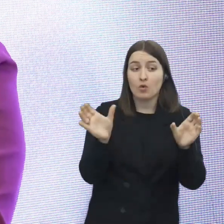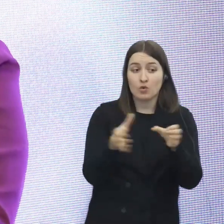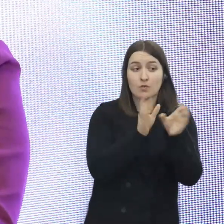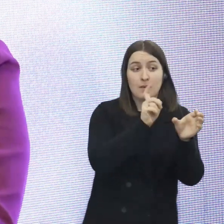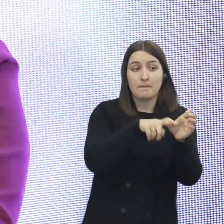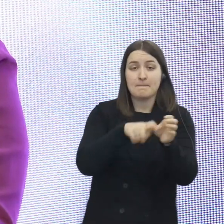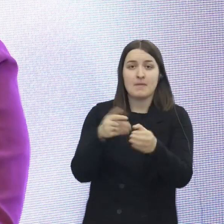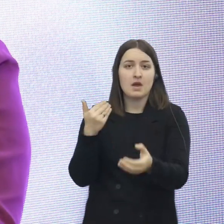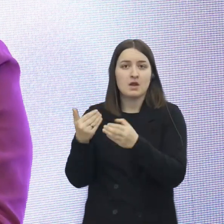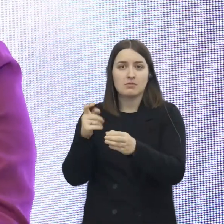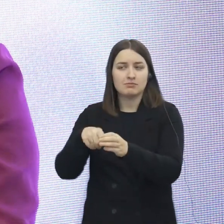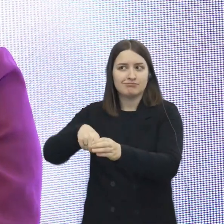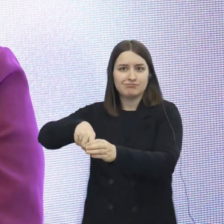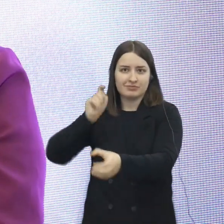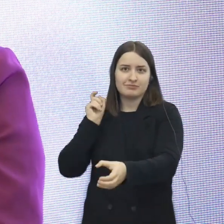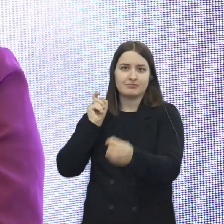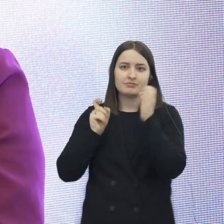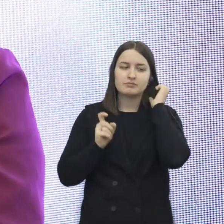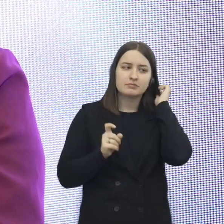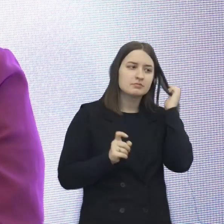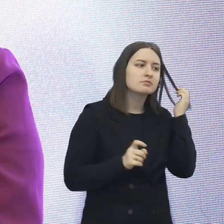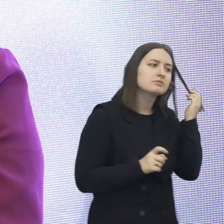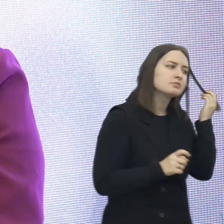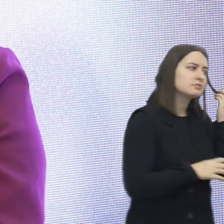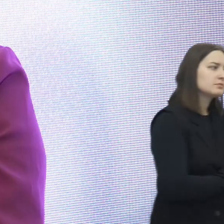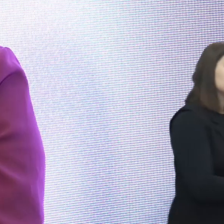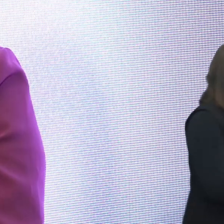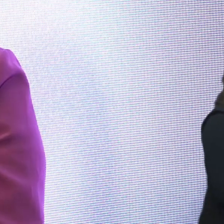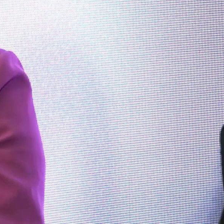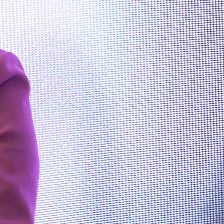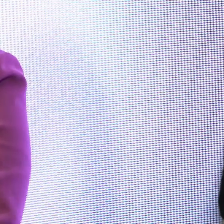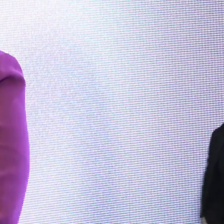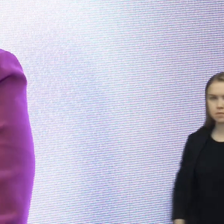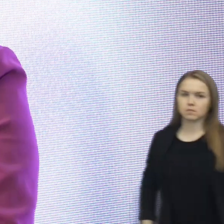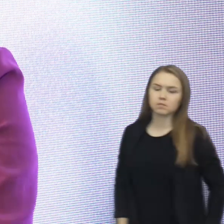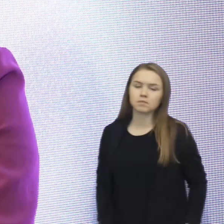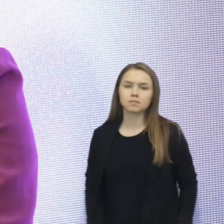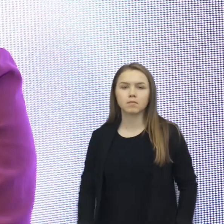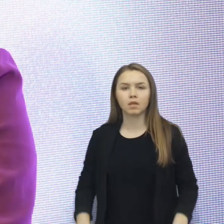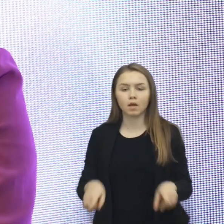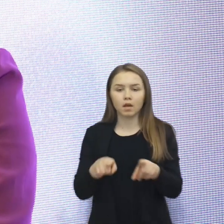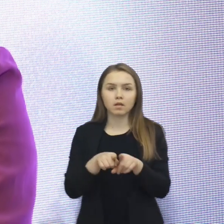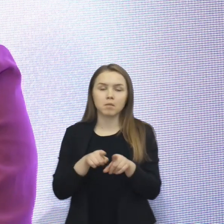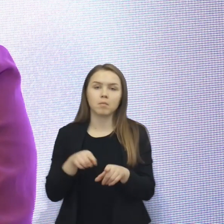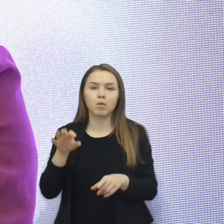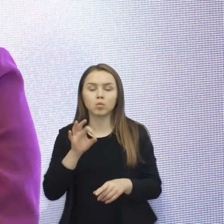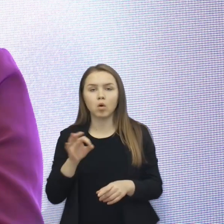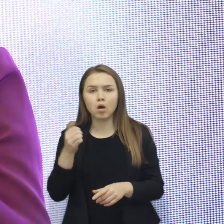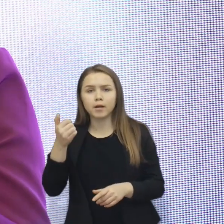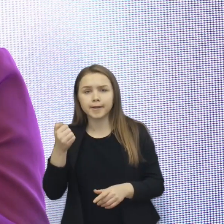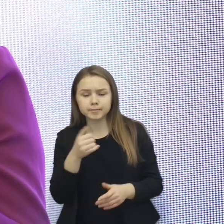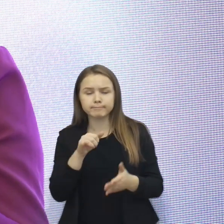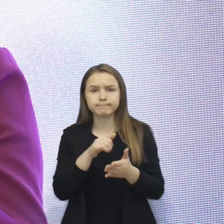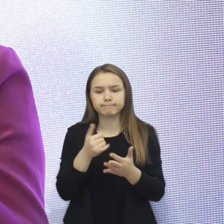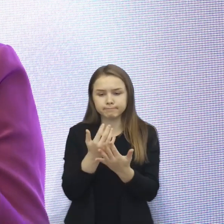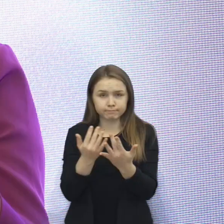jie nepakliūna. Dar kitas dalykas yra tai, kad čia labai gerai užsiminė apie socialinius tinklus. Buvo